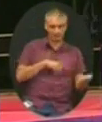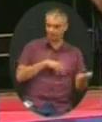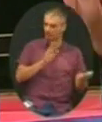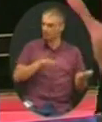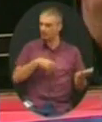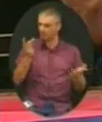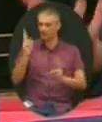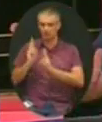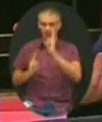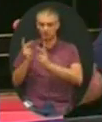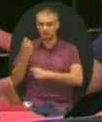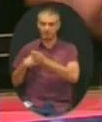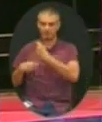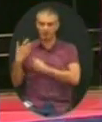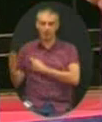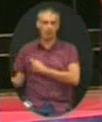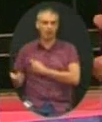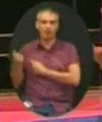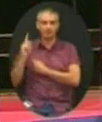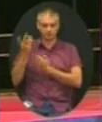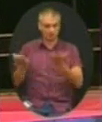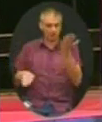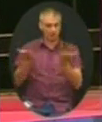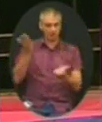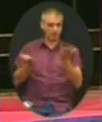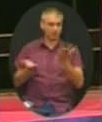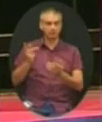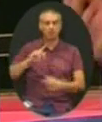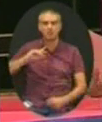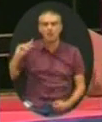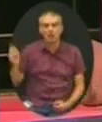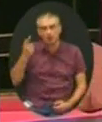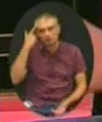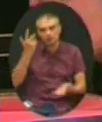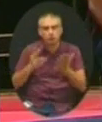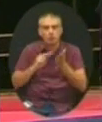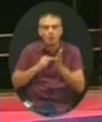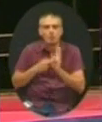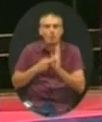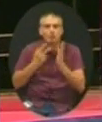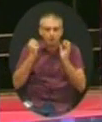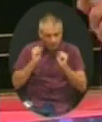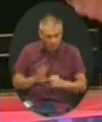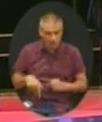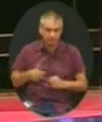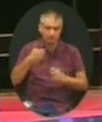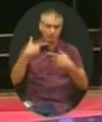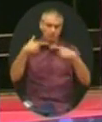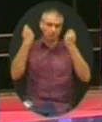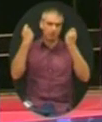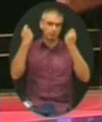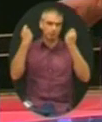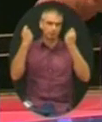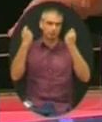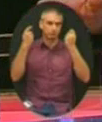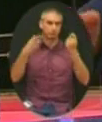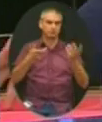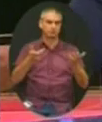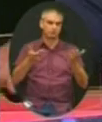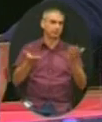לבין תעשייה וכלכלה מאידך, וצריך לאזן בין השניים. הכל שיקולים פוליטיים, בוודאי שגם שרת התרבות. ופה,